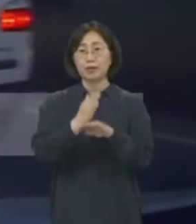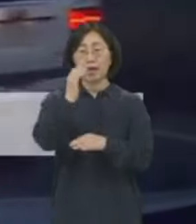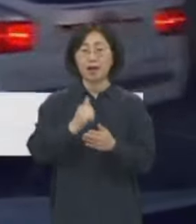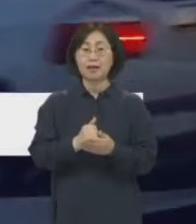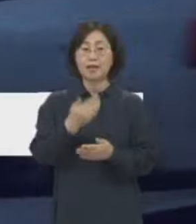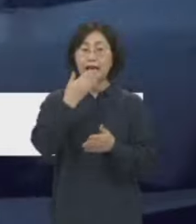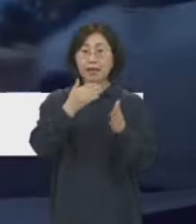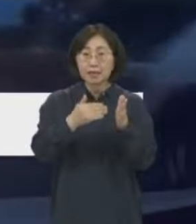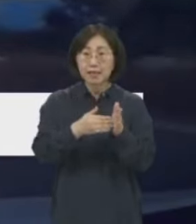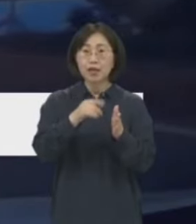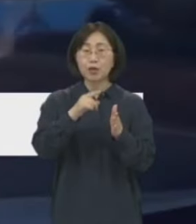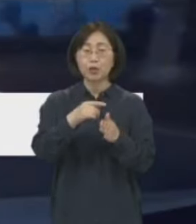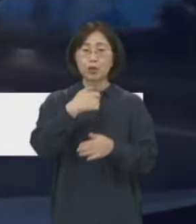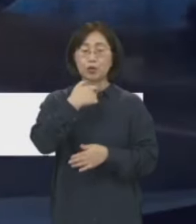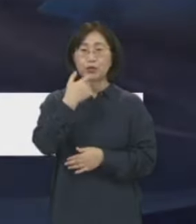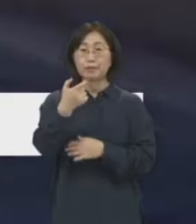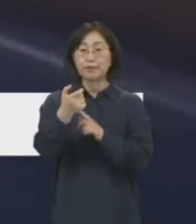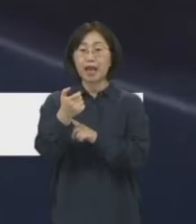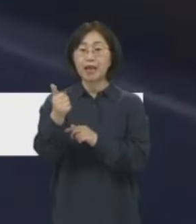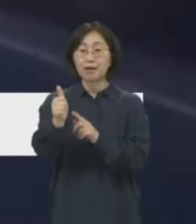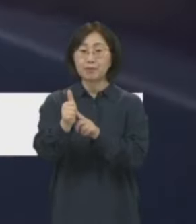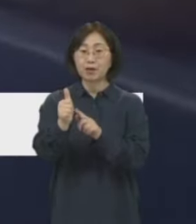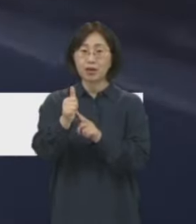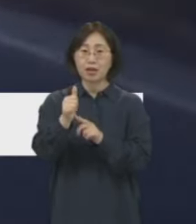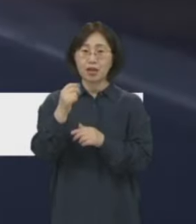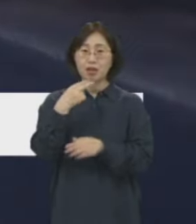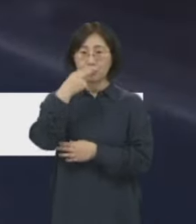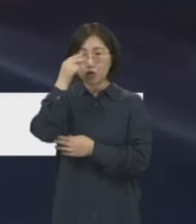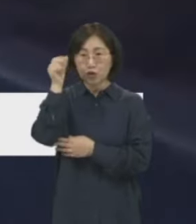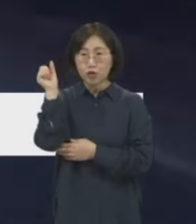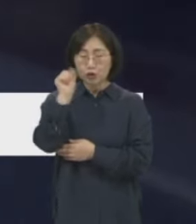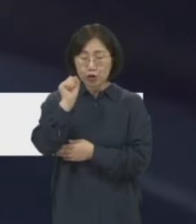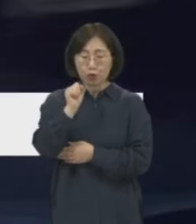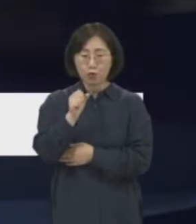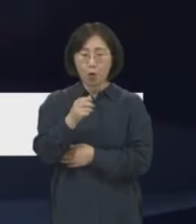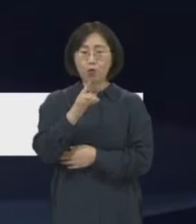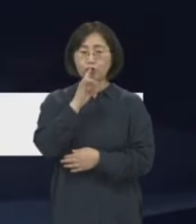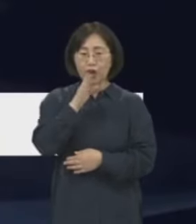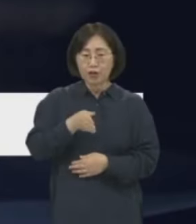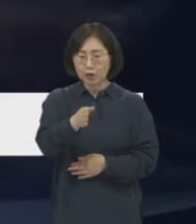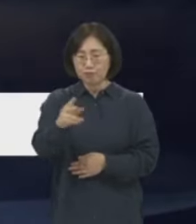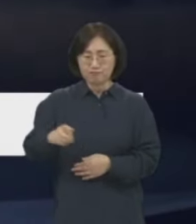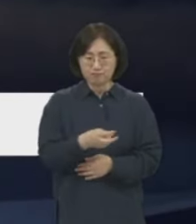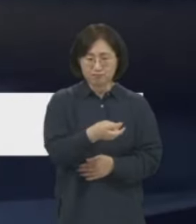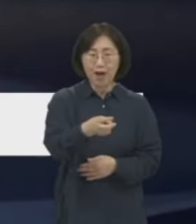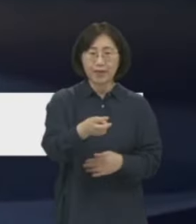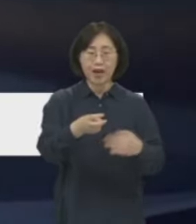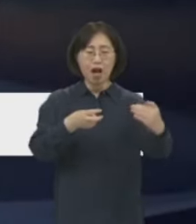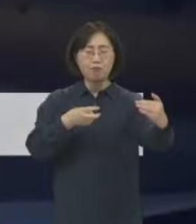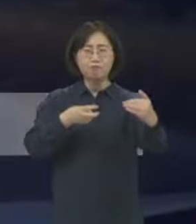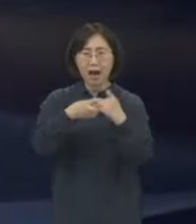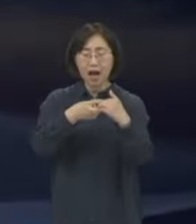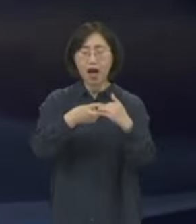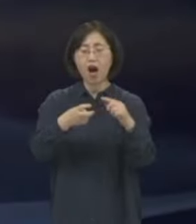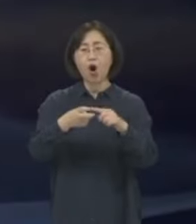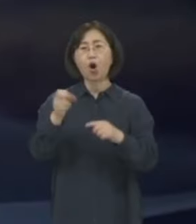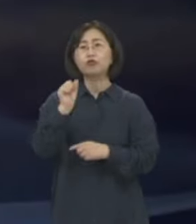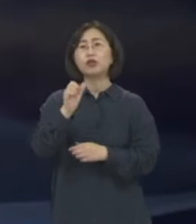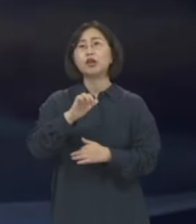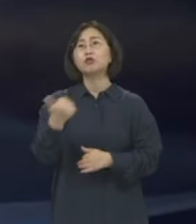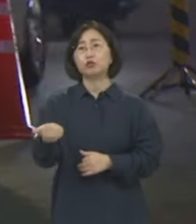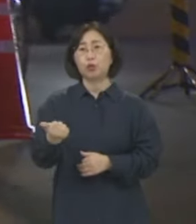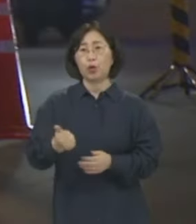당진에서도 60대 남성이 음주 상태로 중앙선을 넘나드는 고개운전을 벌이다 마주오던 차량과 충돌해 그 자리에서